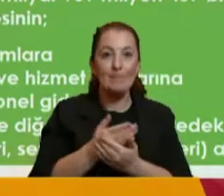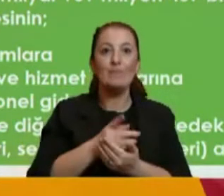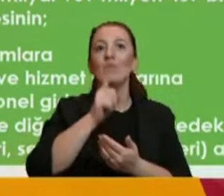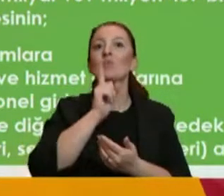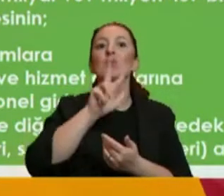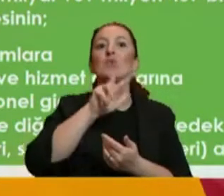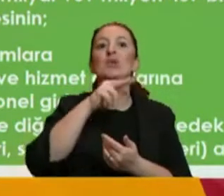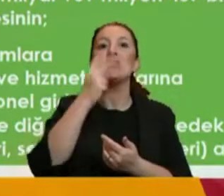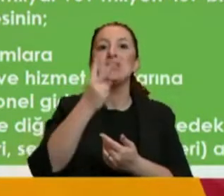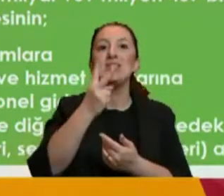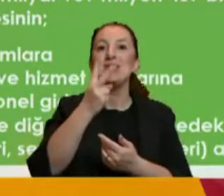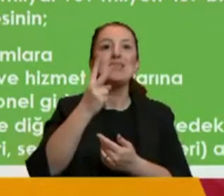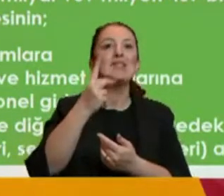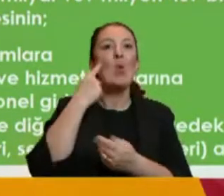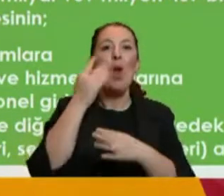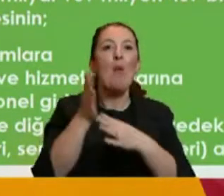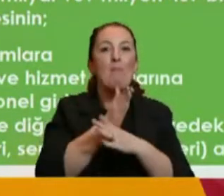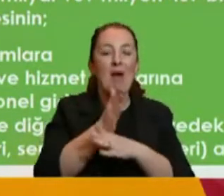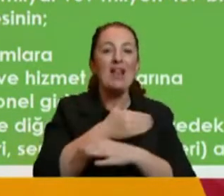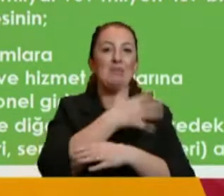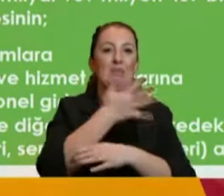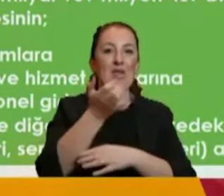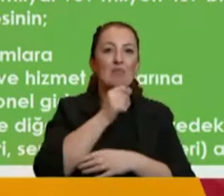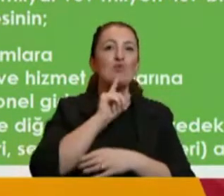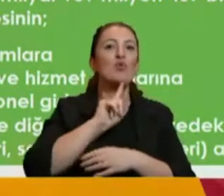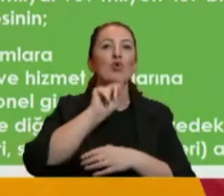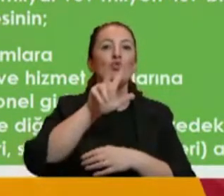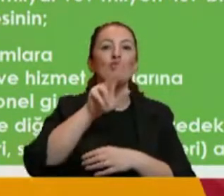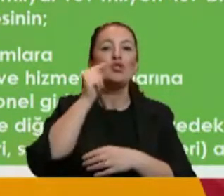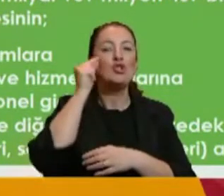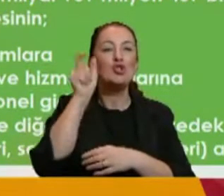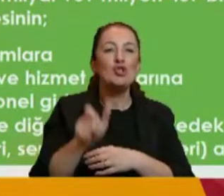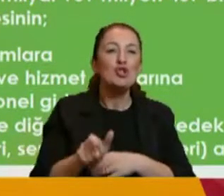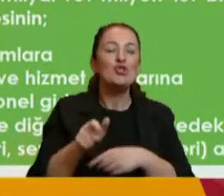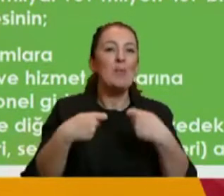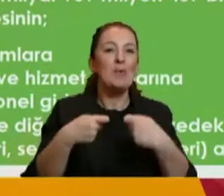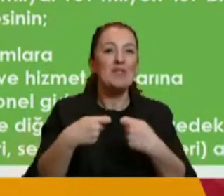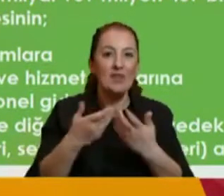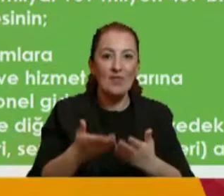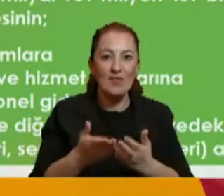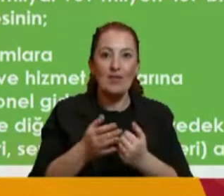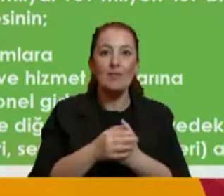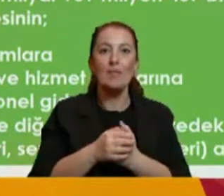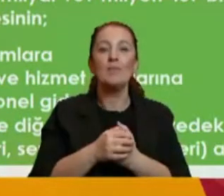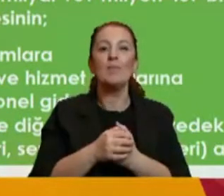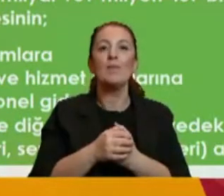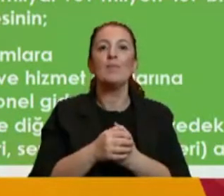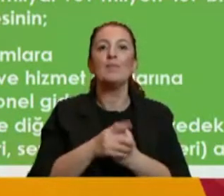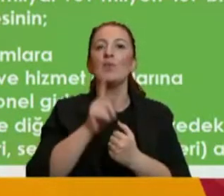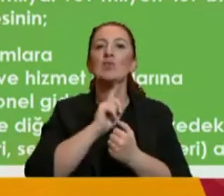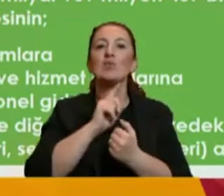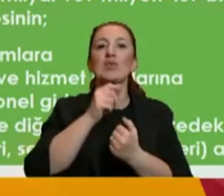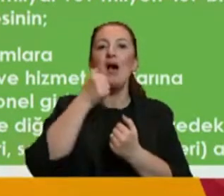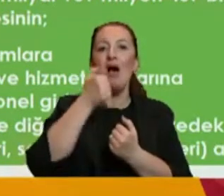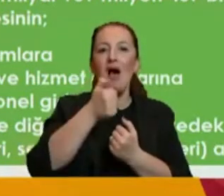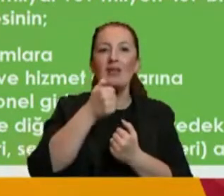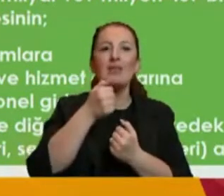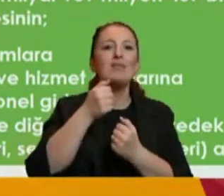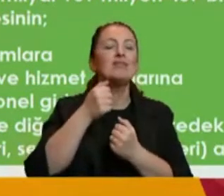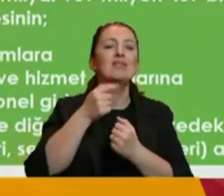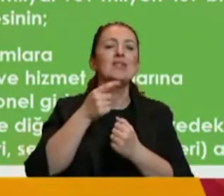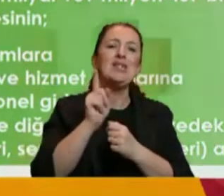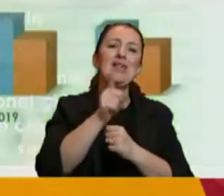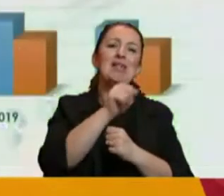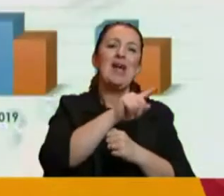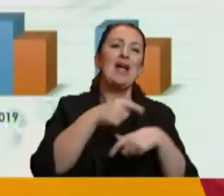532 mal ve hizmet alımlarına yüzde 13 personel giderlerine yüzde 6'da cari ve diğer